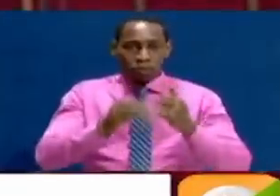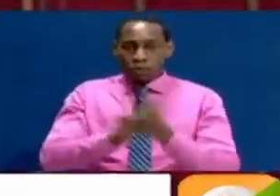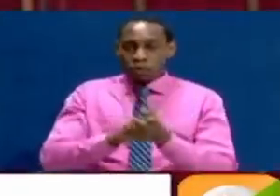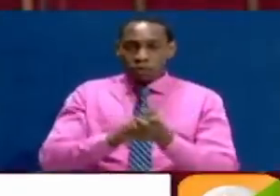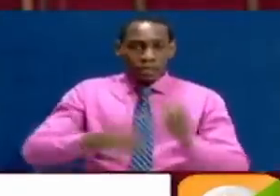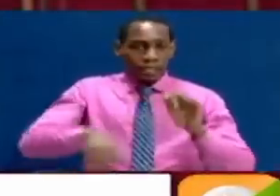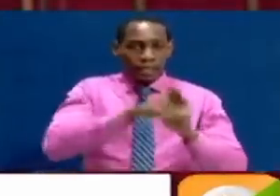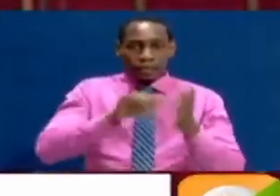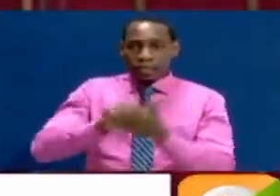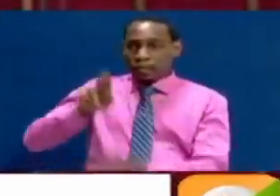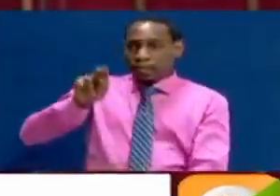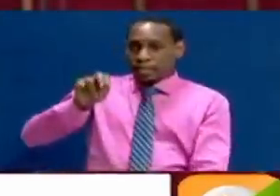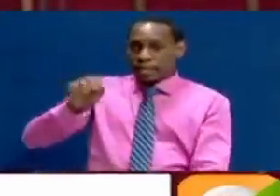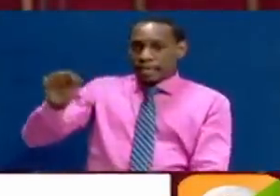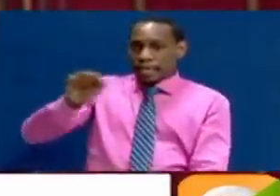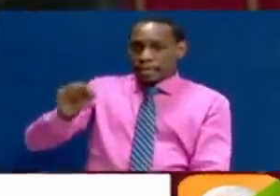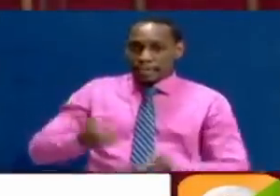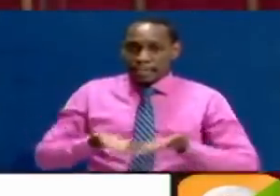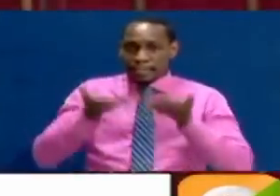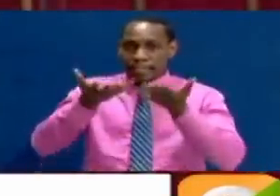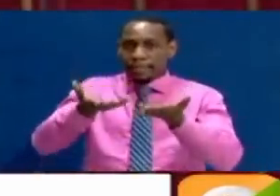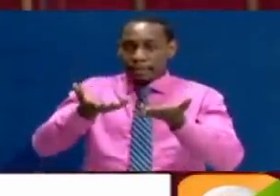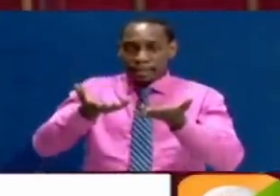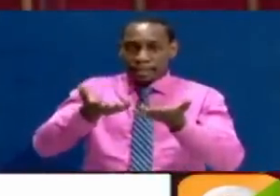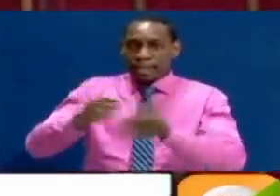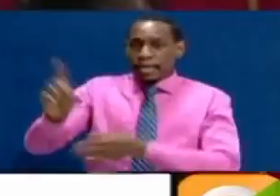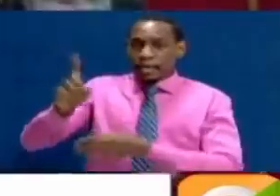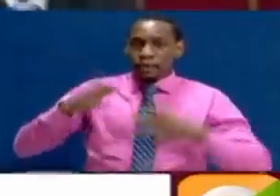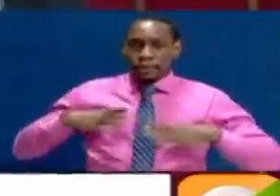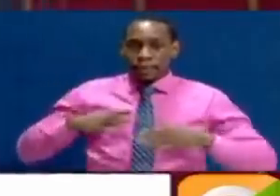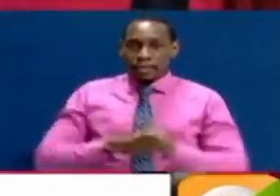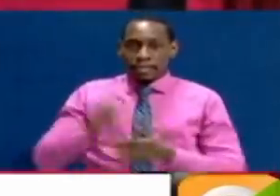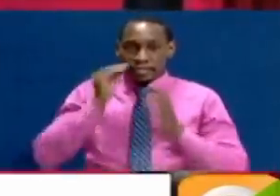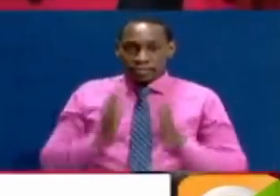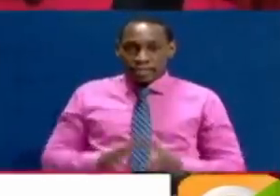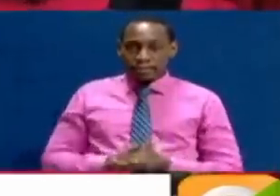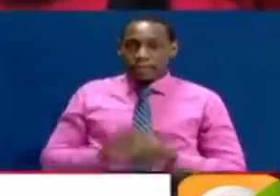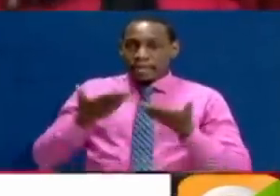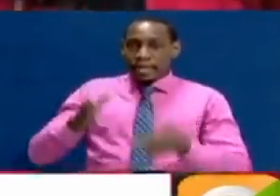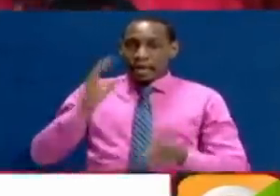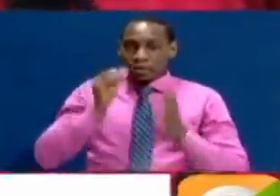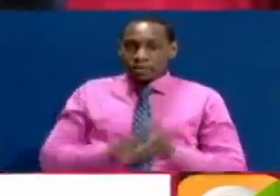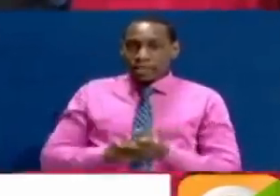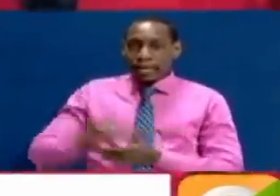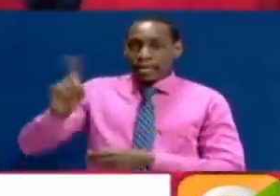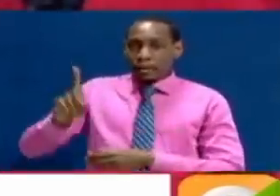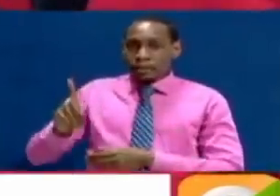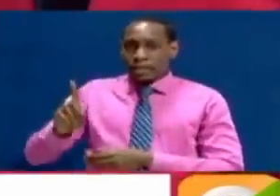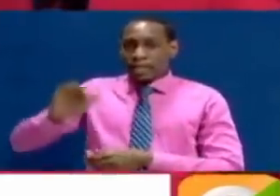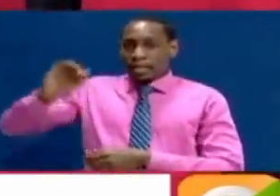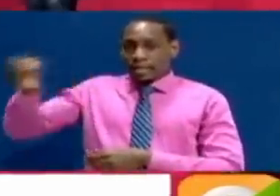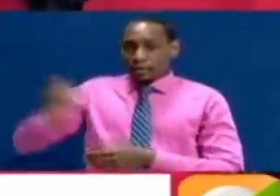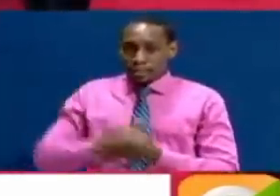sir, that MMS will deliver to Nairobians, Mr. Speaker, sir. Sasa spika wa bunge la kaunti ya Nairobi